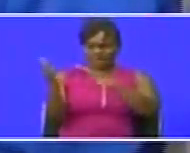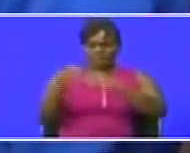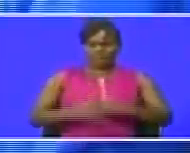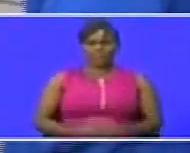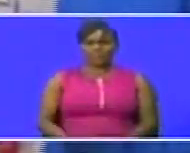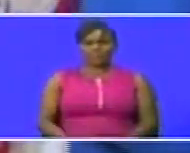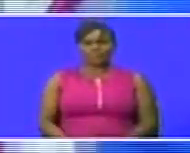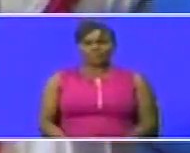utad